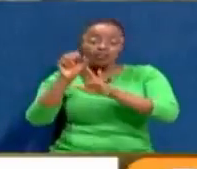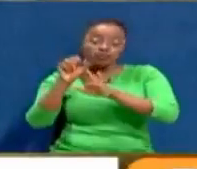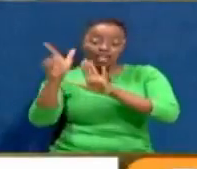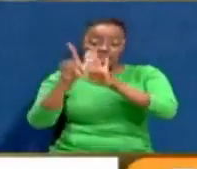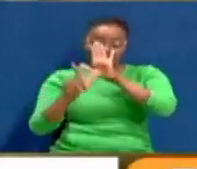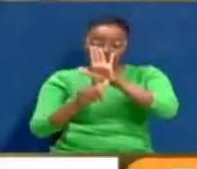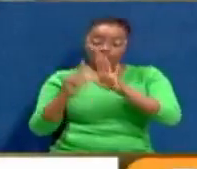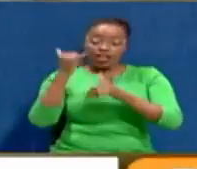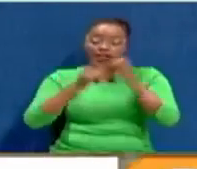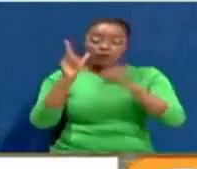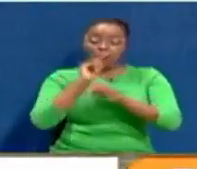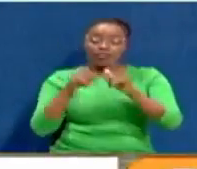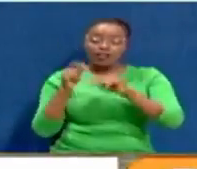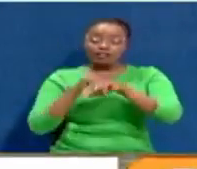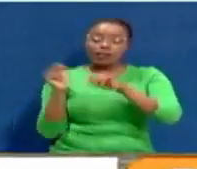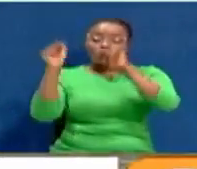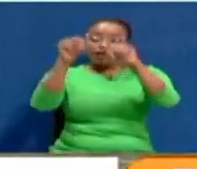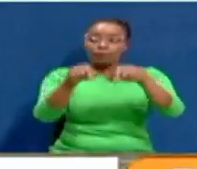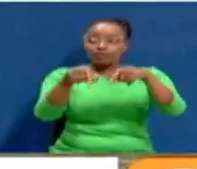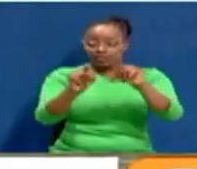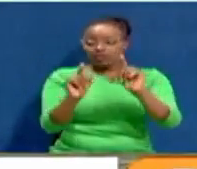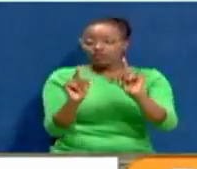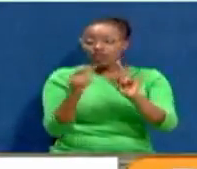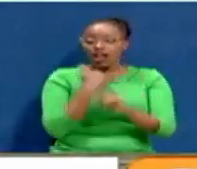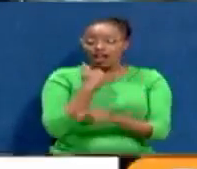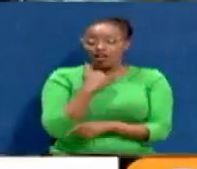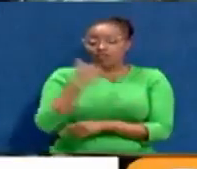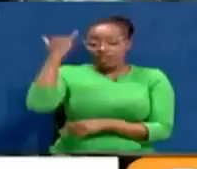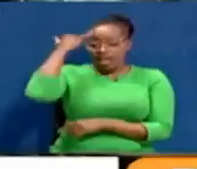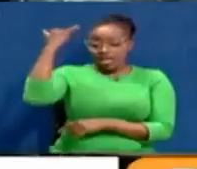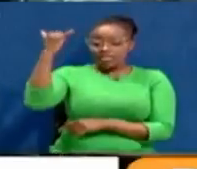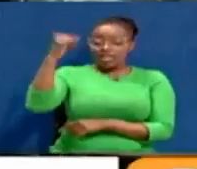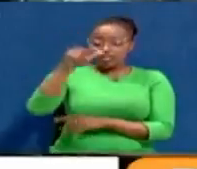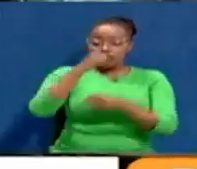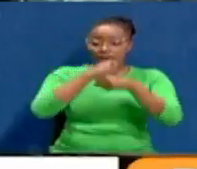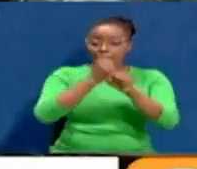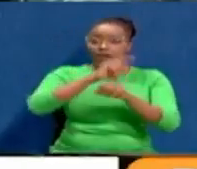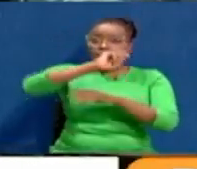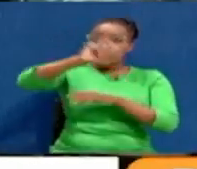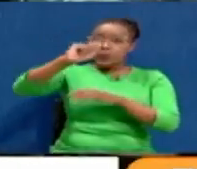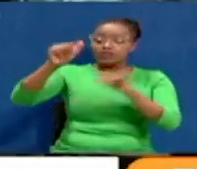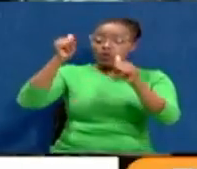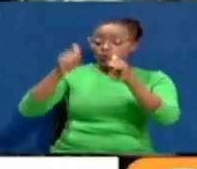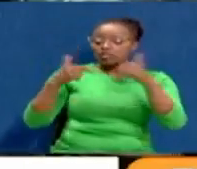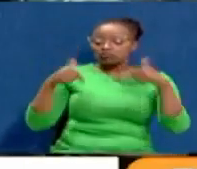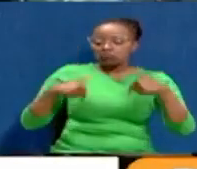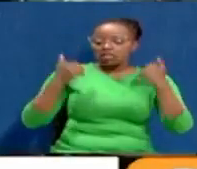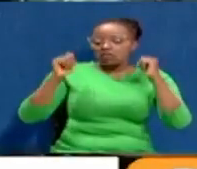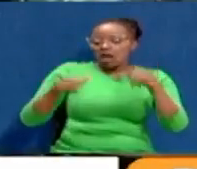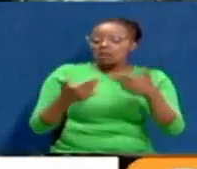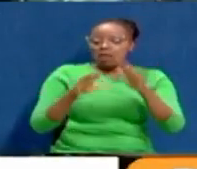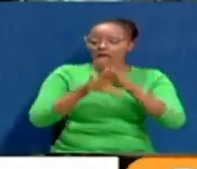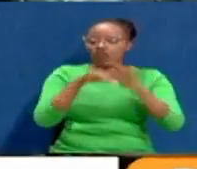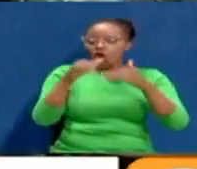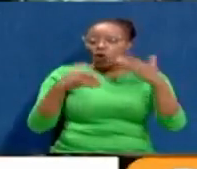linaisha. Lakini nilipokuja hapa, nao ndio wakakuja na ile idea kwamba watatengeneza blackboard ambayo nitakuwa, wanafunzi